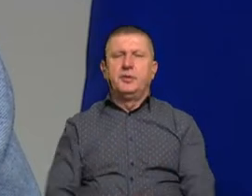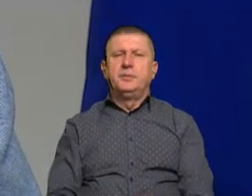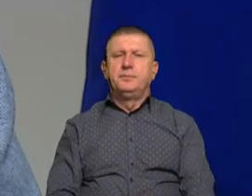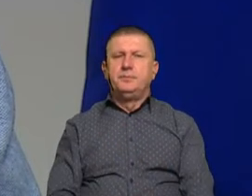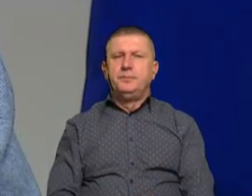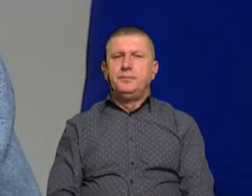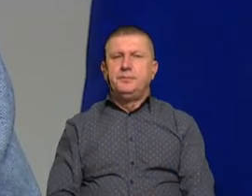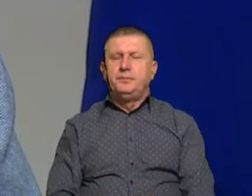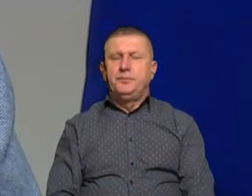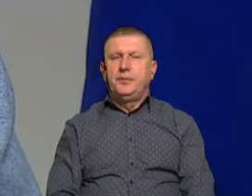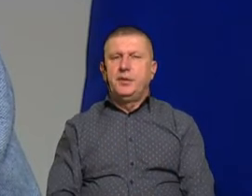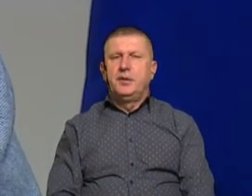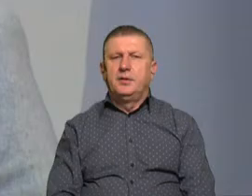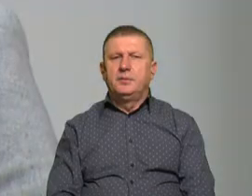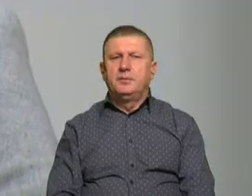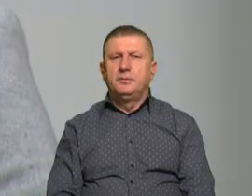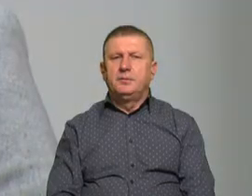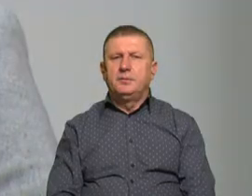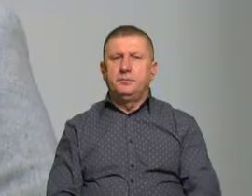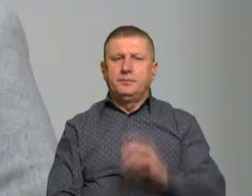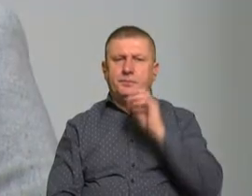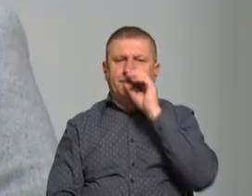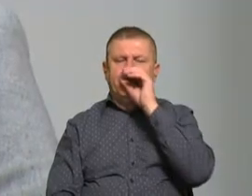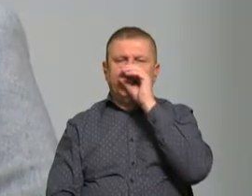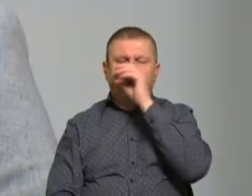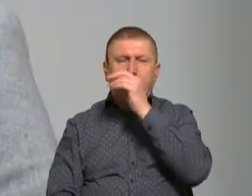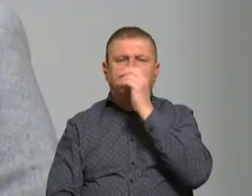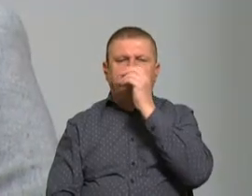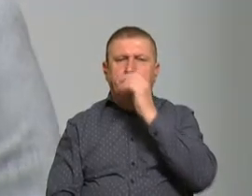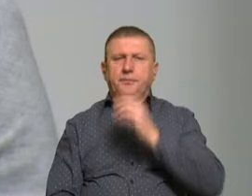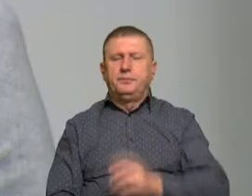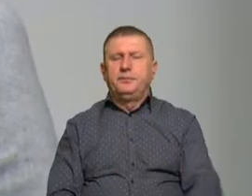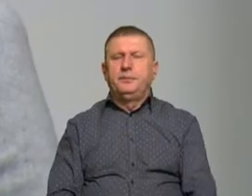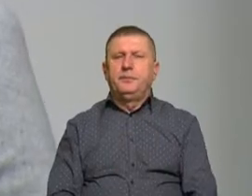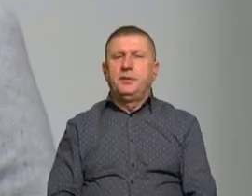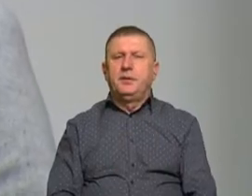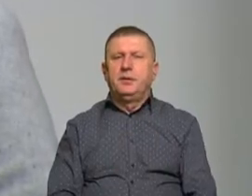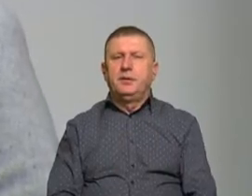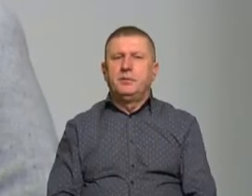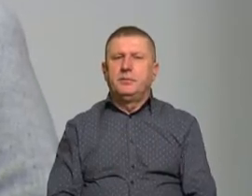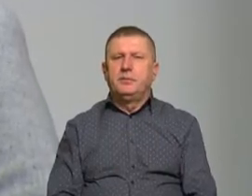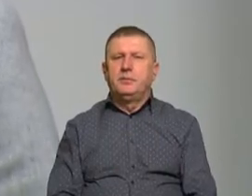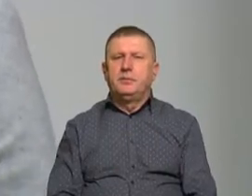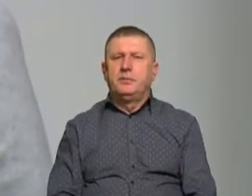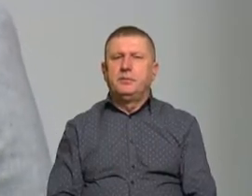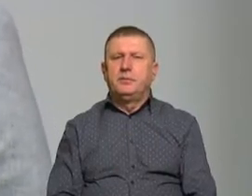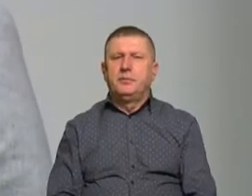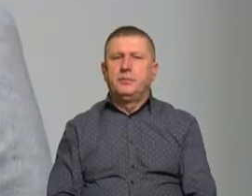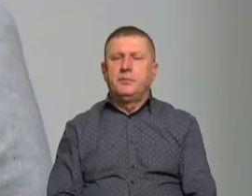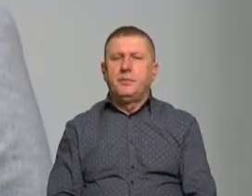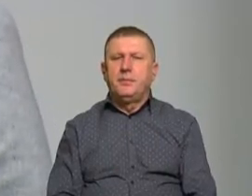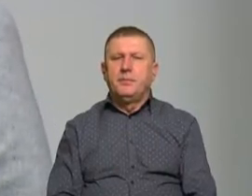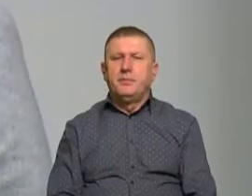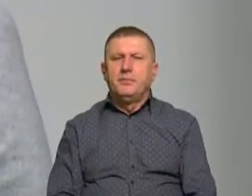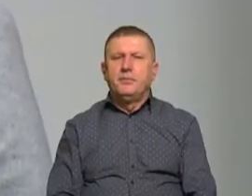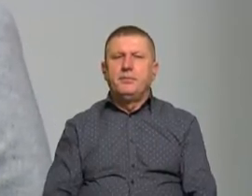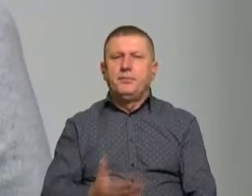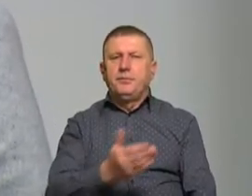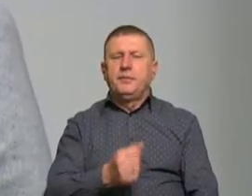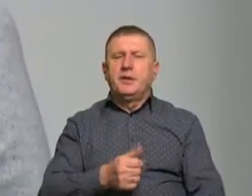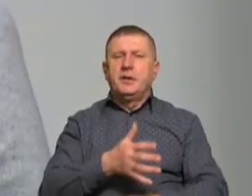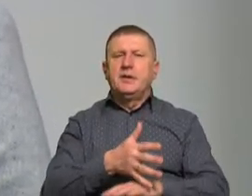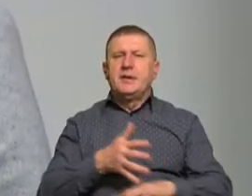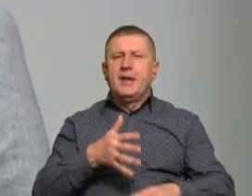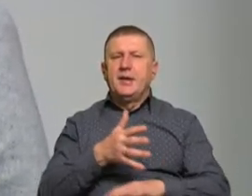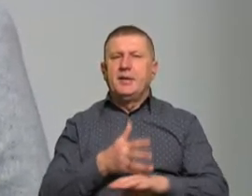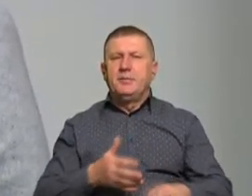usprawniane. Bardzo dziękuję. Nawet jeszcze trochę czasu zostało. Bardzo dobrze. Teraz pani Małgorzata Zarębska.